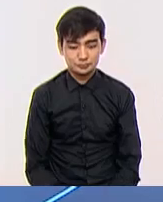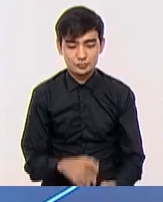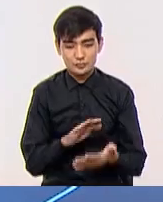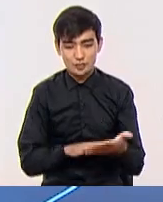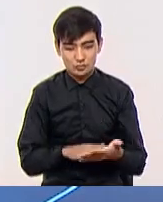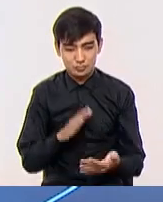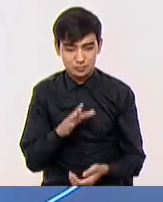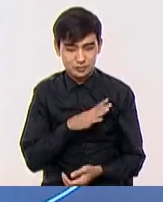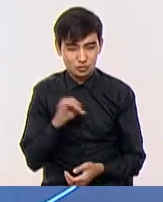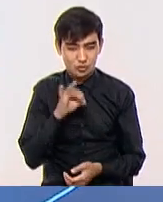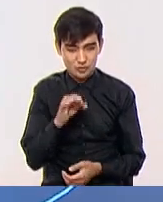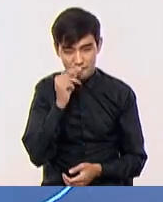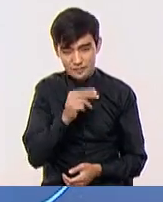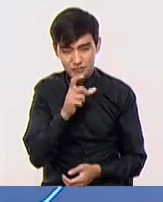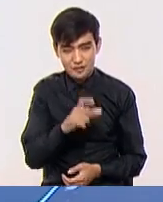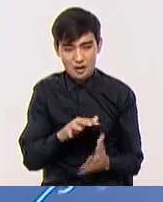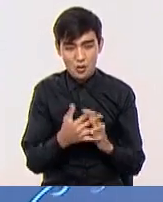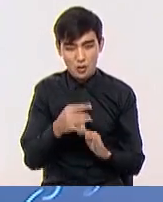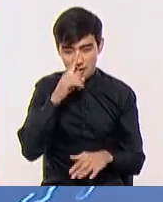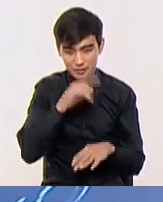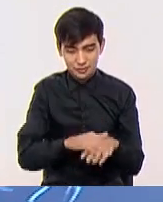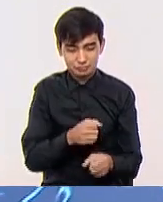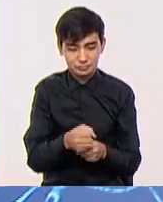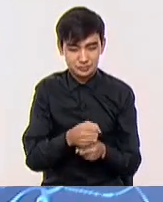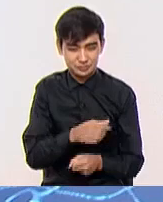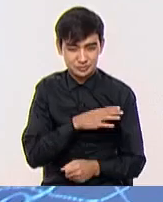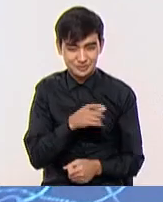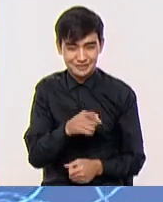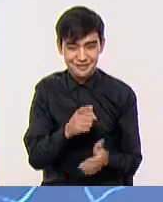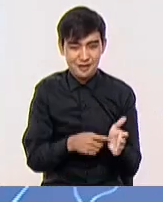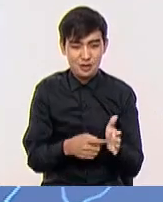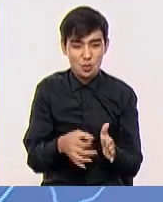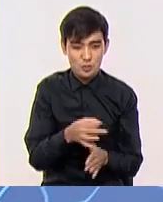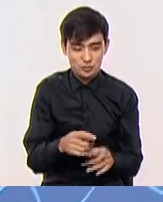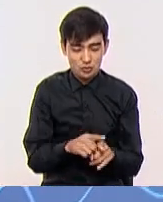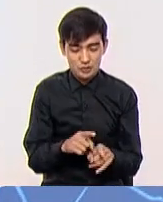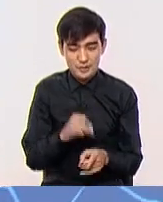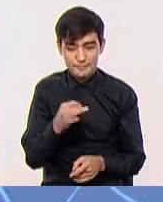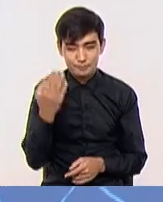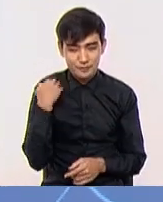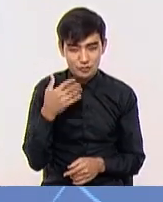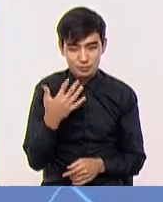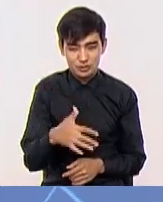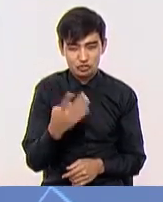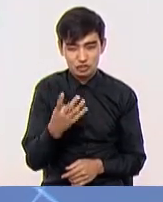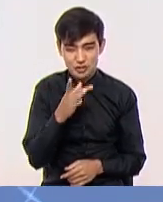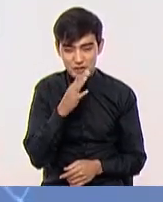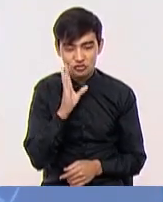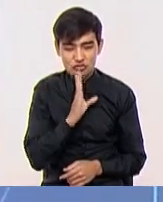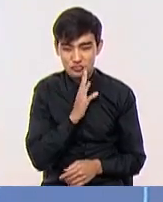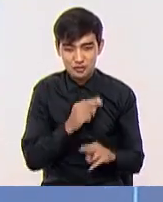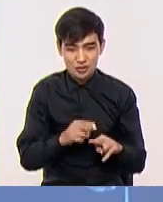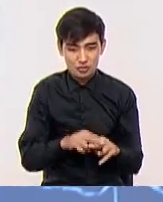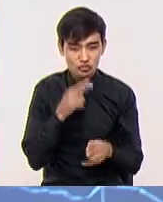Продолжение получила история с обвинениями сельского акима в избиениях все той же в Карагандинской области. Ранее 54-летняя